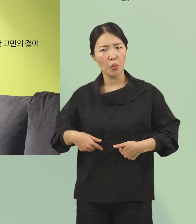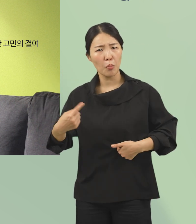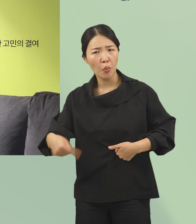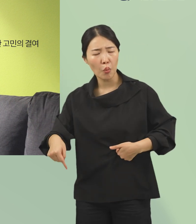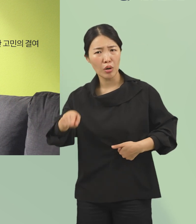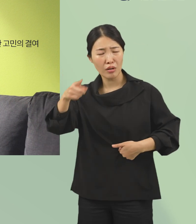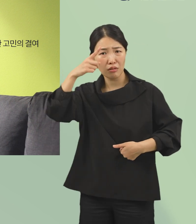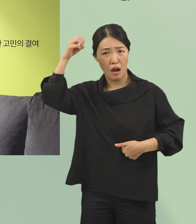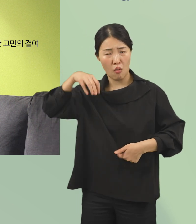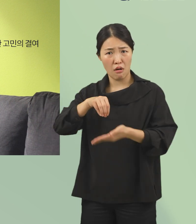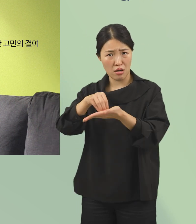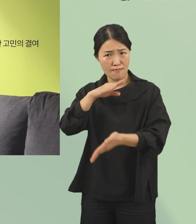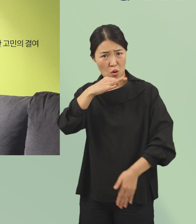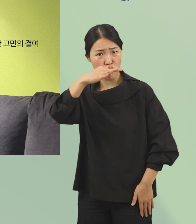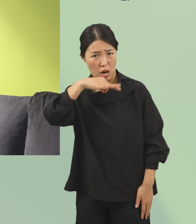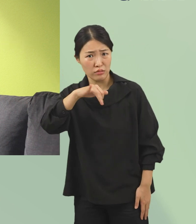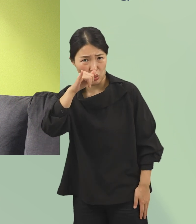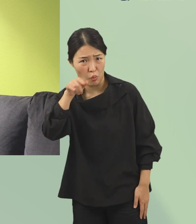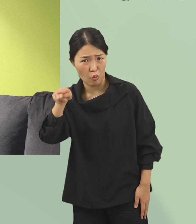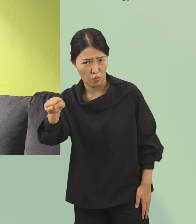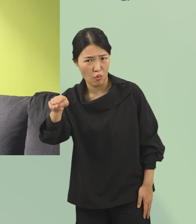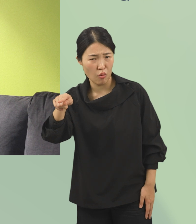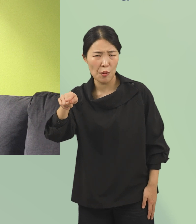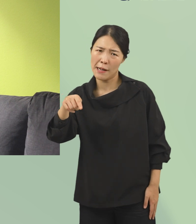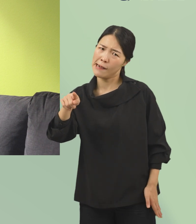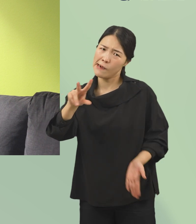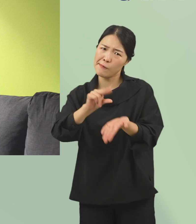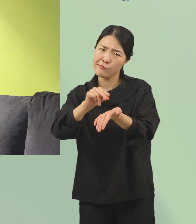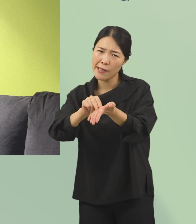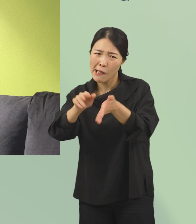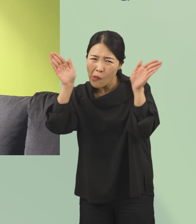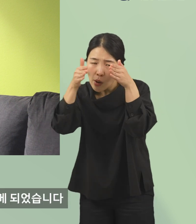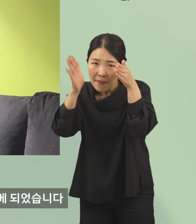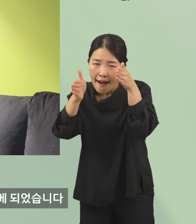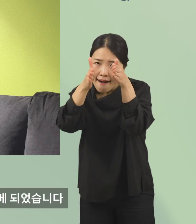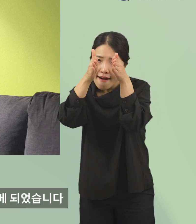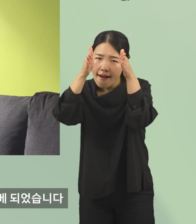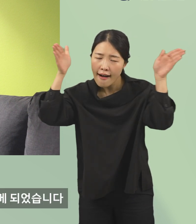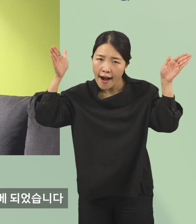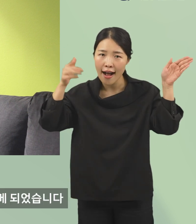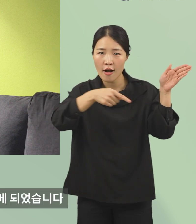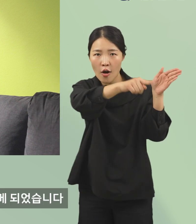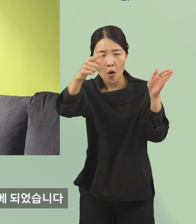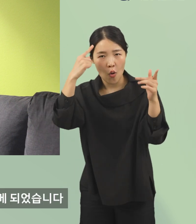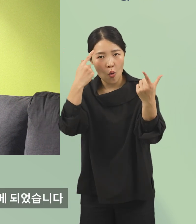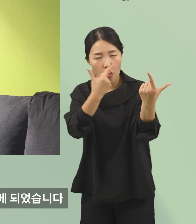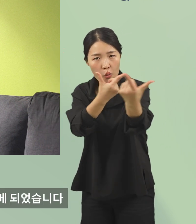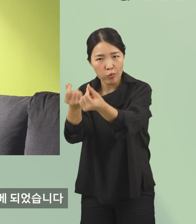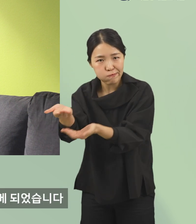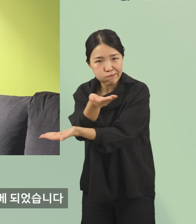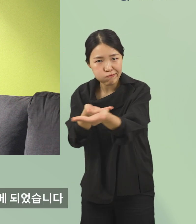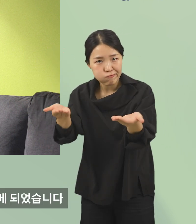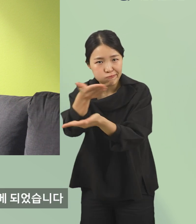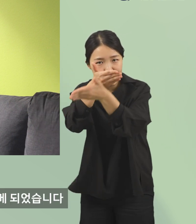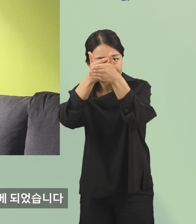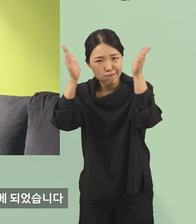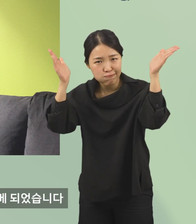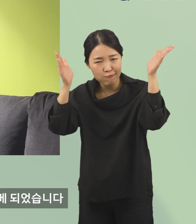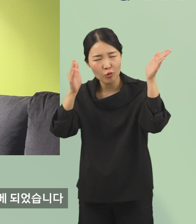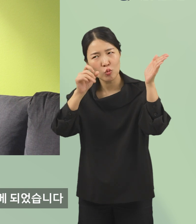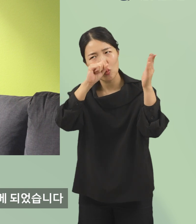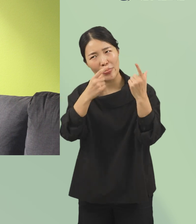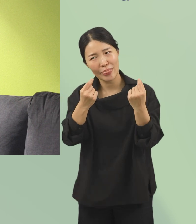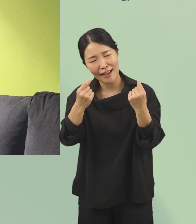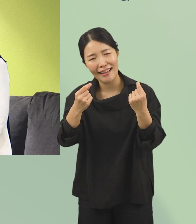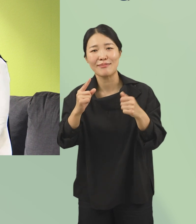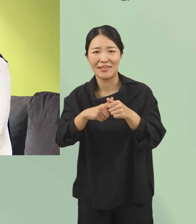한국 사회에서 그렇게 많이 공유되어 있는 것 같진 않아요. 그런 문제의식을 좀 더 넓게 공유하고 좀 더 깊이 있게 가져가기 위해 이런 종류의 자리를 기획하게